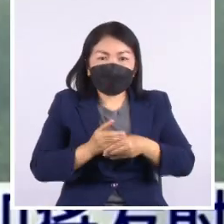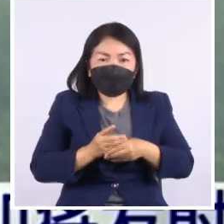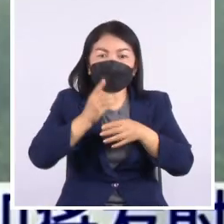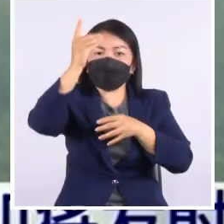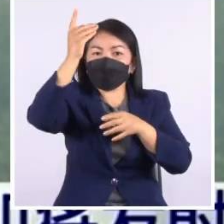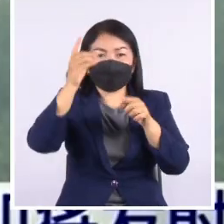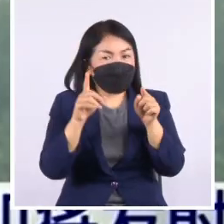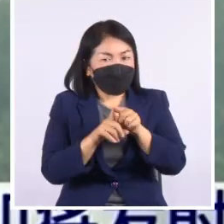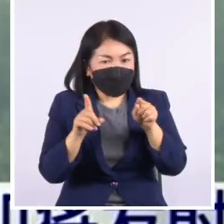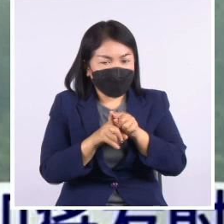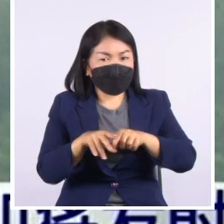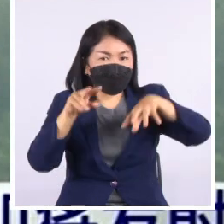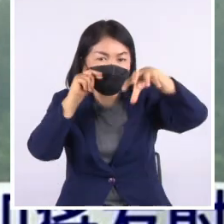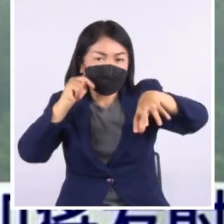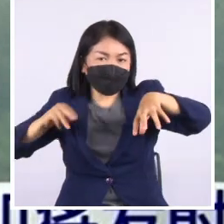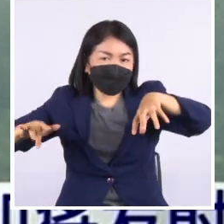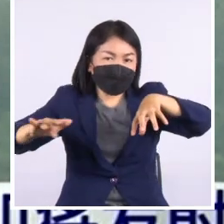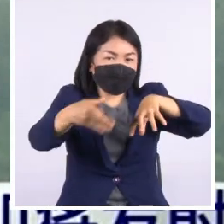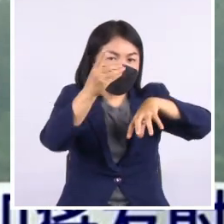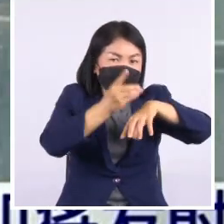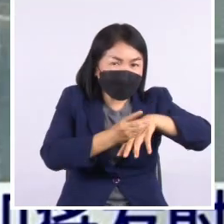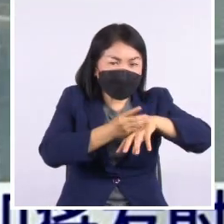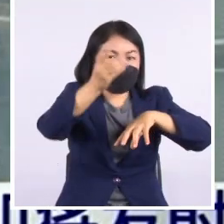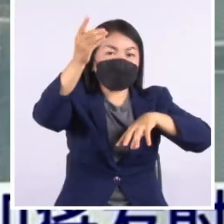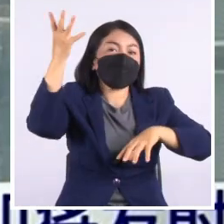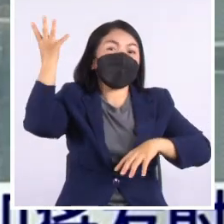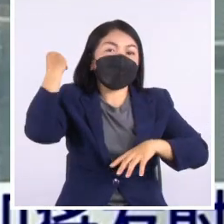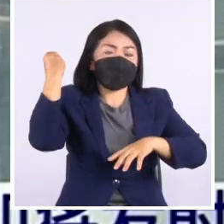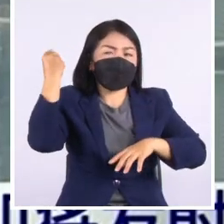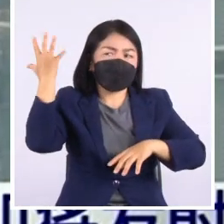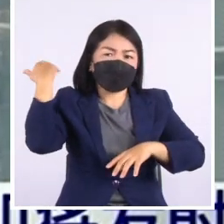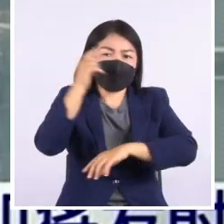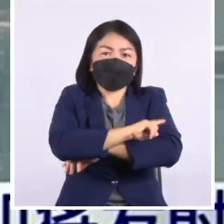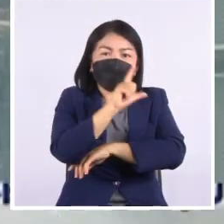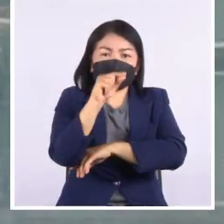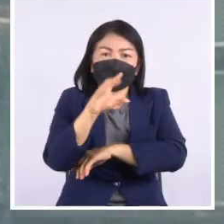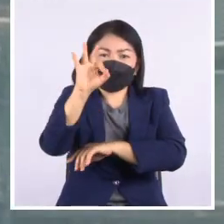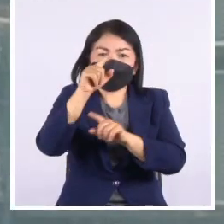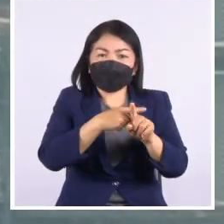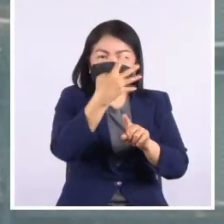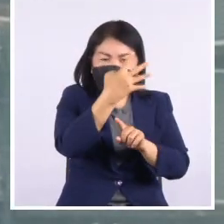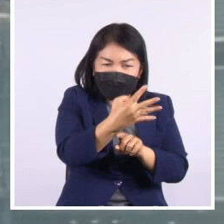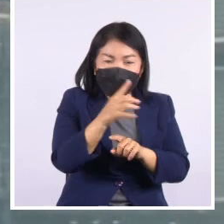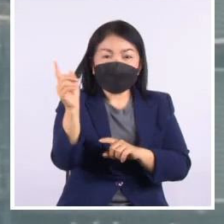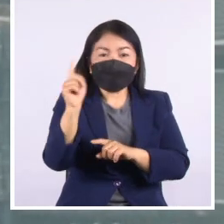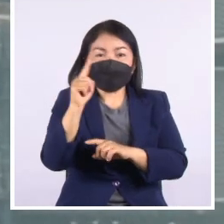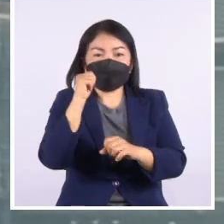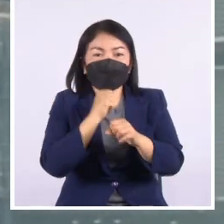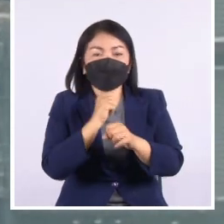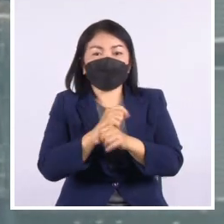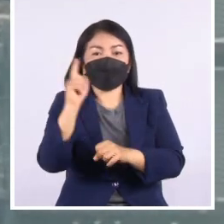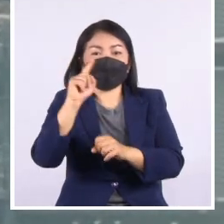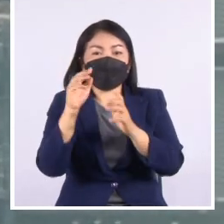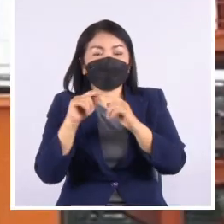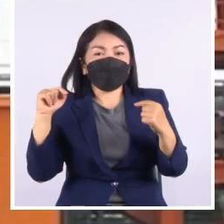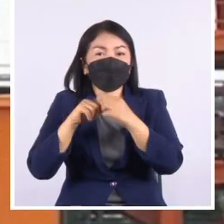ปล่อยบนเกาะไหหนานของจีนเมื่อวานนี้ขอไปฮะเมื่อวันที่29เมษายนนะครับเพื่อไปประกอบเป็นสถานีอวกาศจีนภ